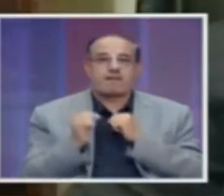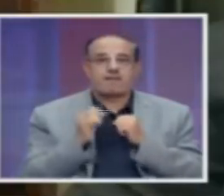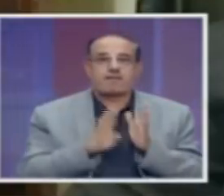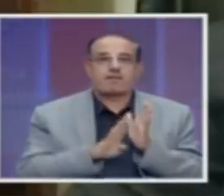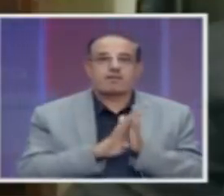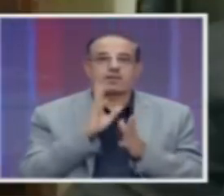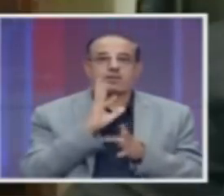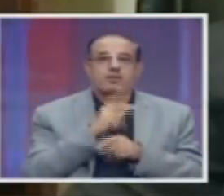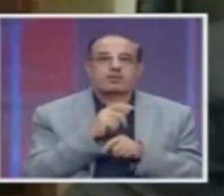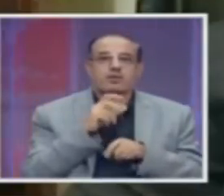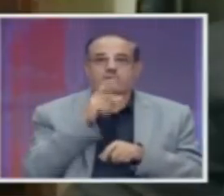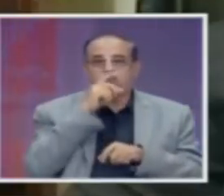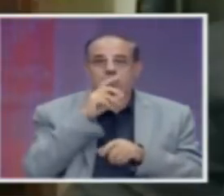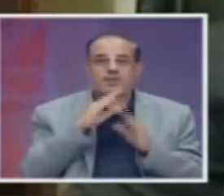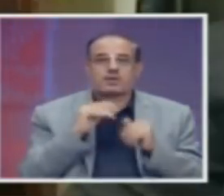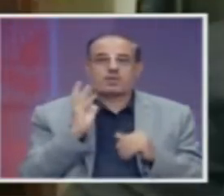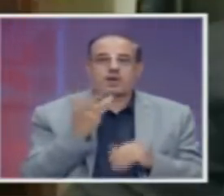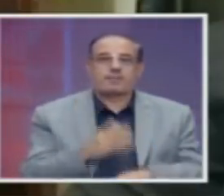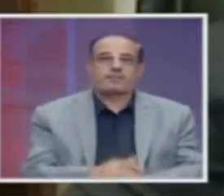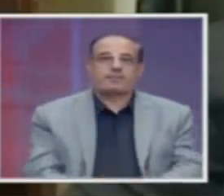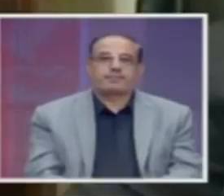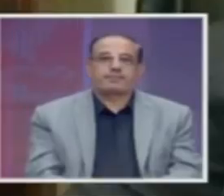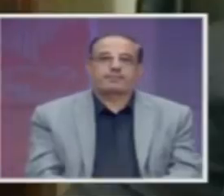لمنظومة النظافة وتنمية وتطوير القرى المصرية.